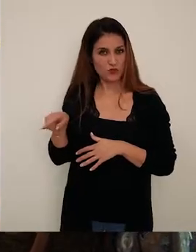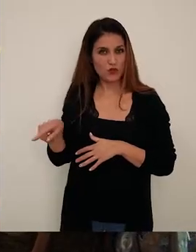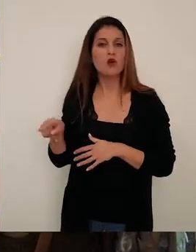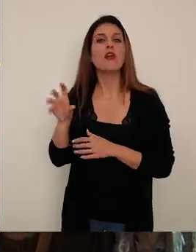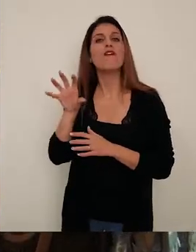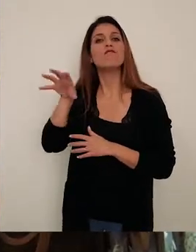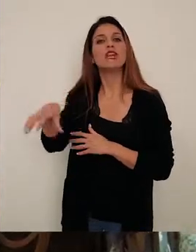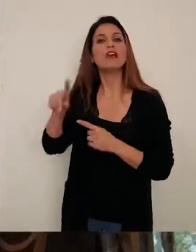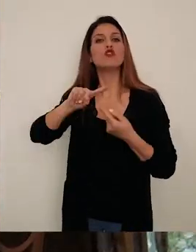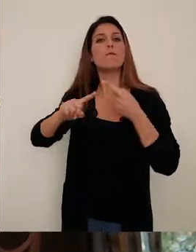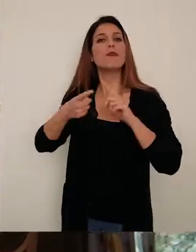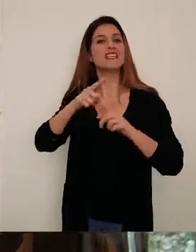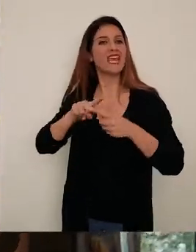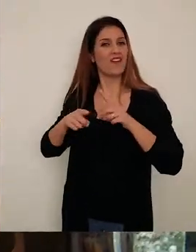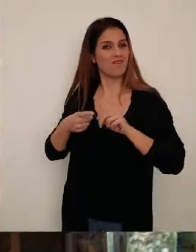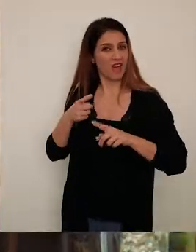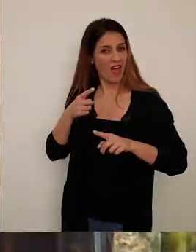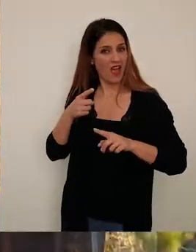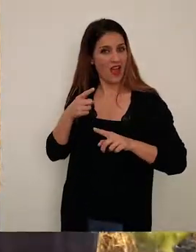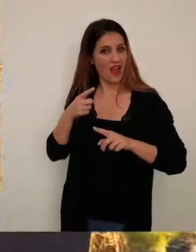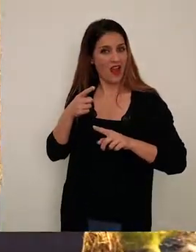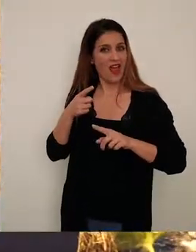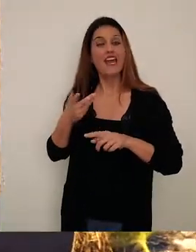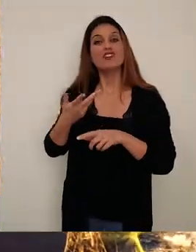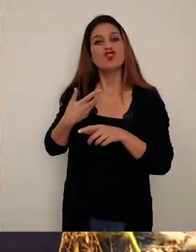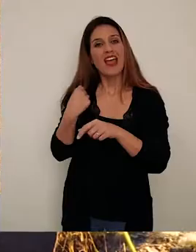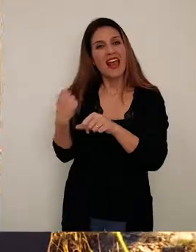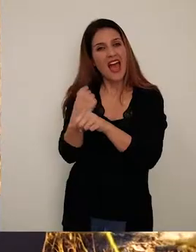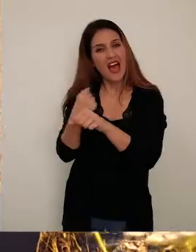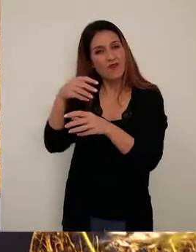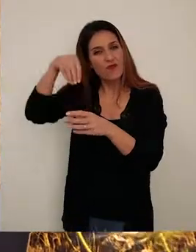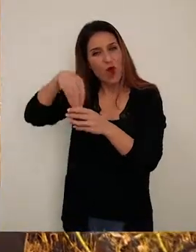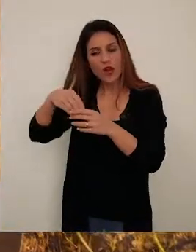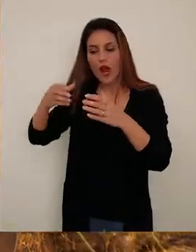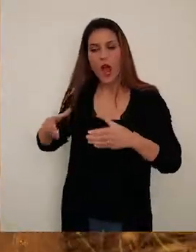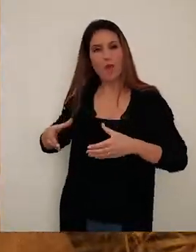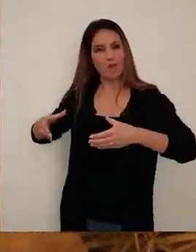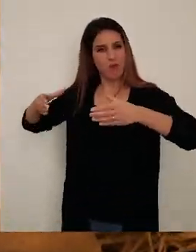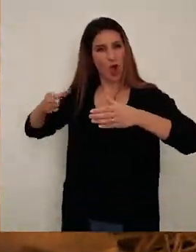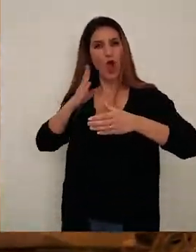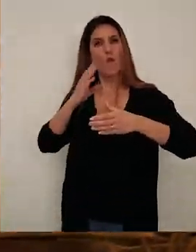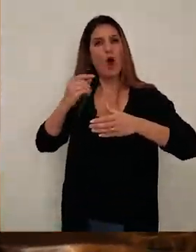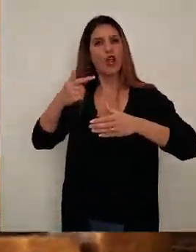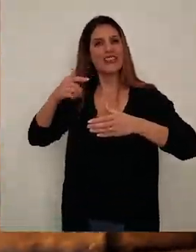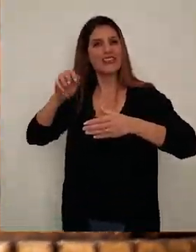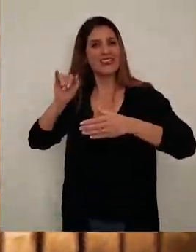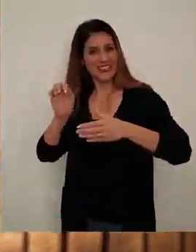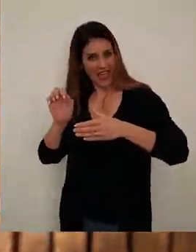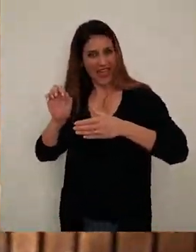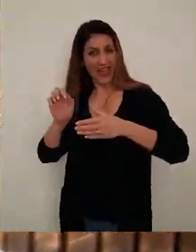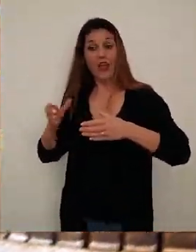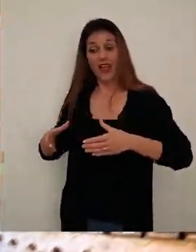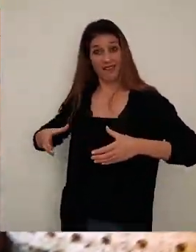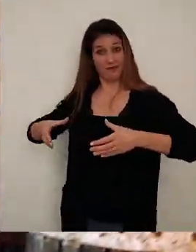Un'altra sezione dell'archeodromo è dedicata al villaggio medievale, con la riproduzione delle botteghe artigiane come quella dei bottai,